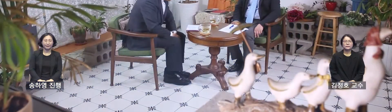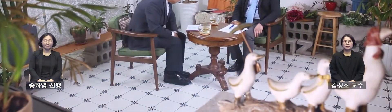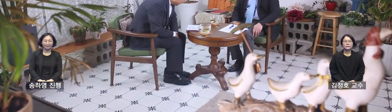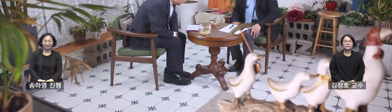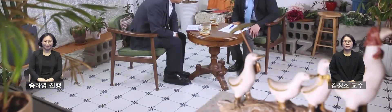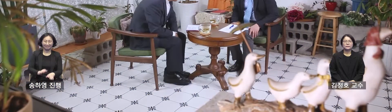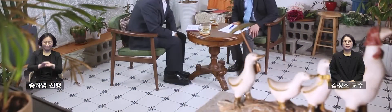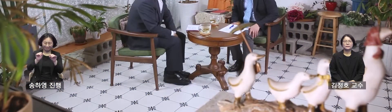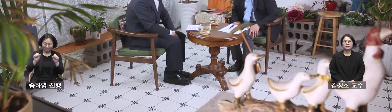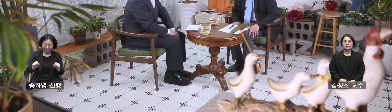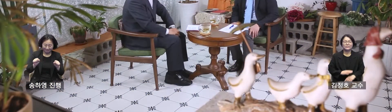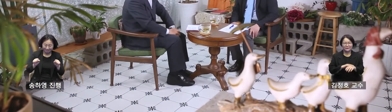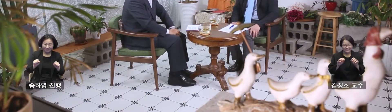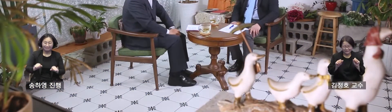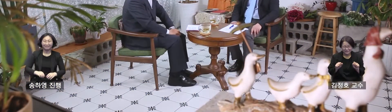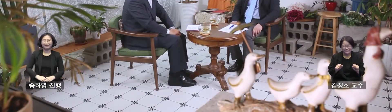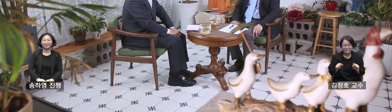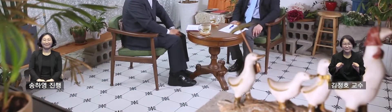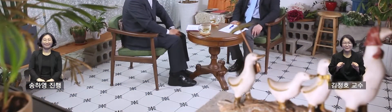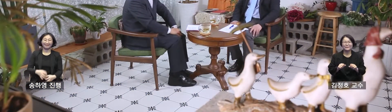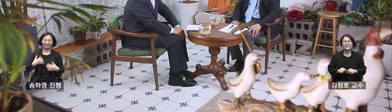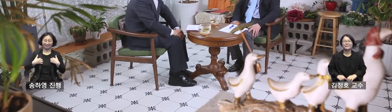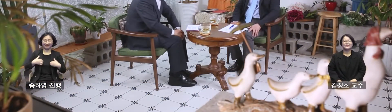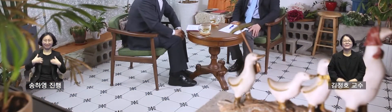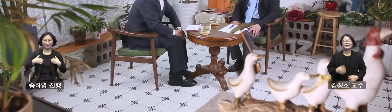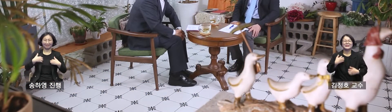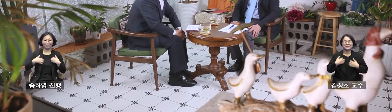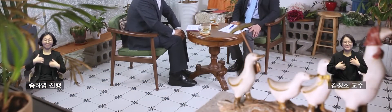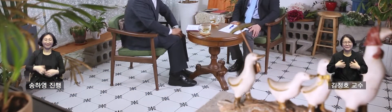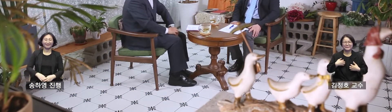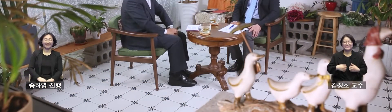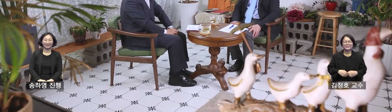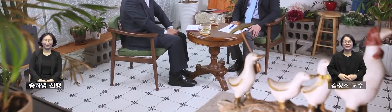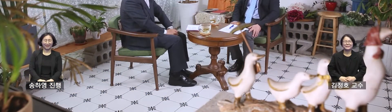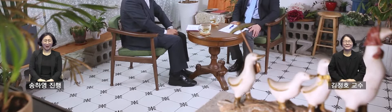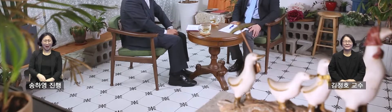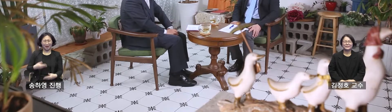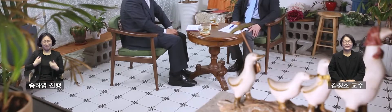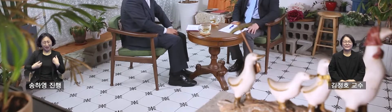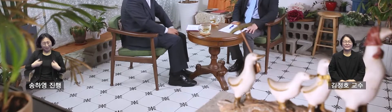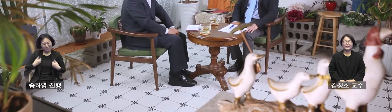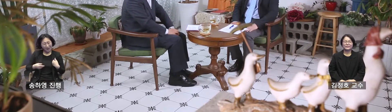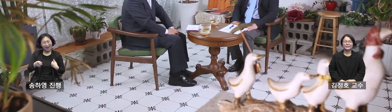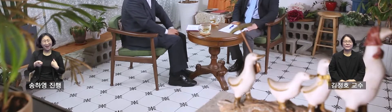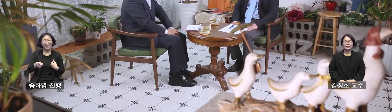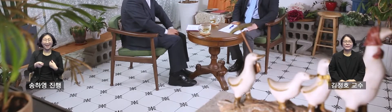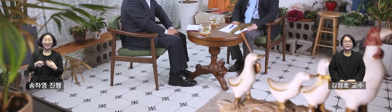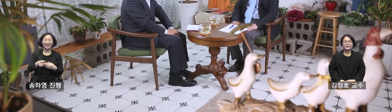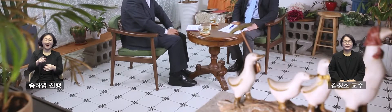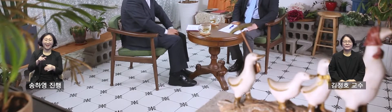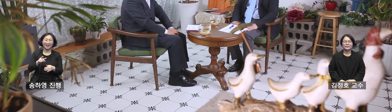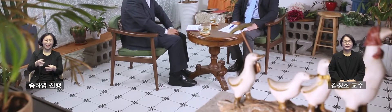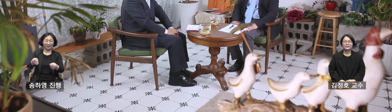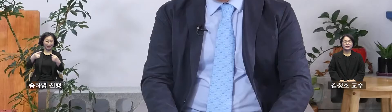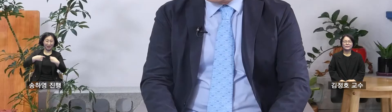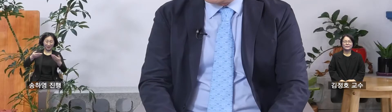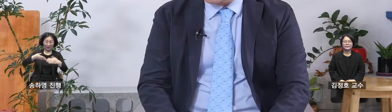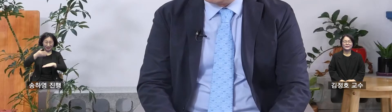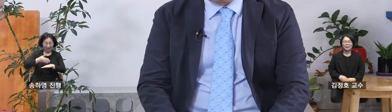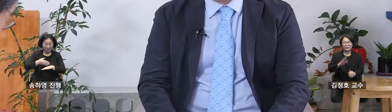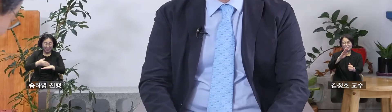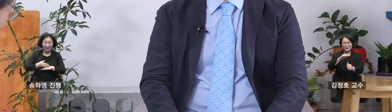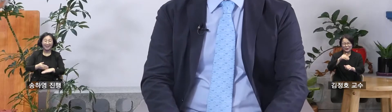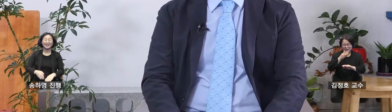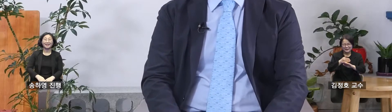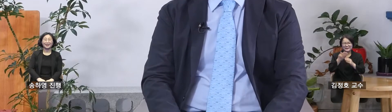네, 교수님 안녕하세요. 안녕하십니까? 반갑습니다. 네, 반갑습니다. 정말 바쁘신 분인데 이렇게 시간 허락해 주셔서 감사합니다. 초대해